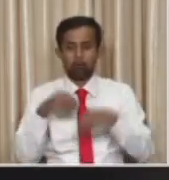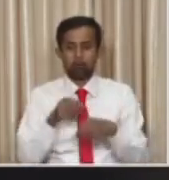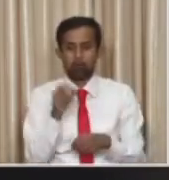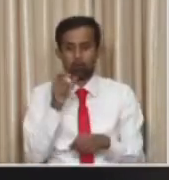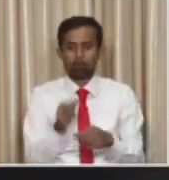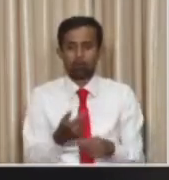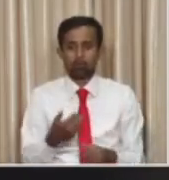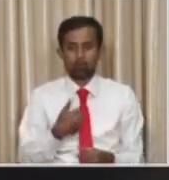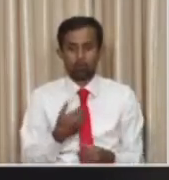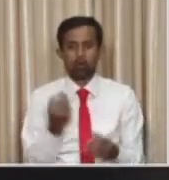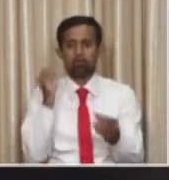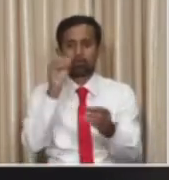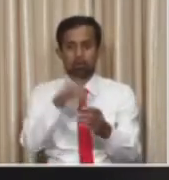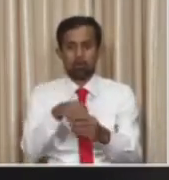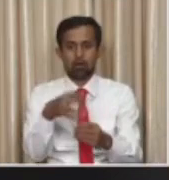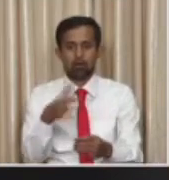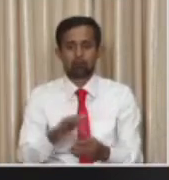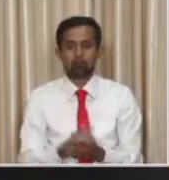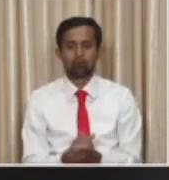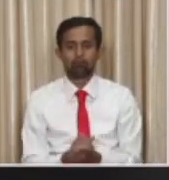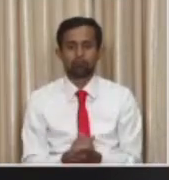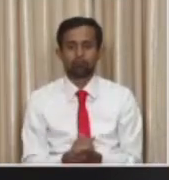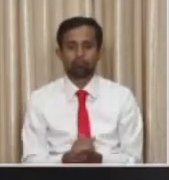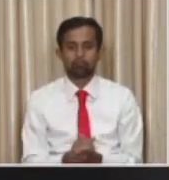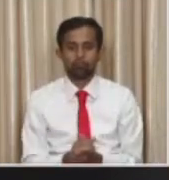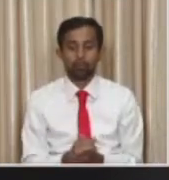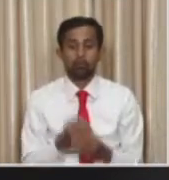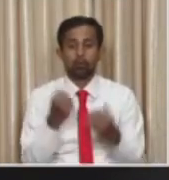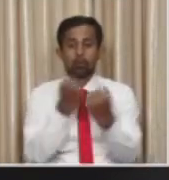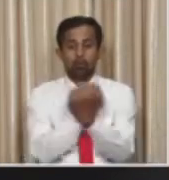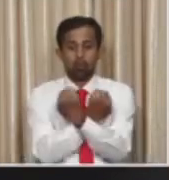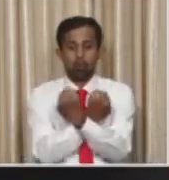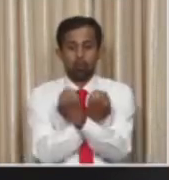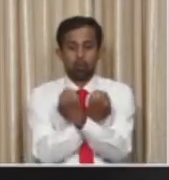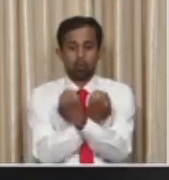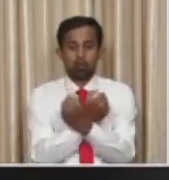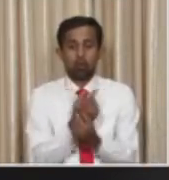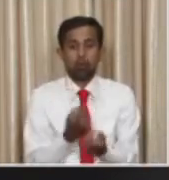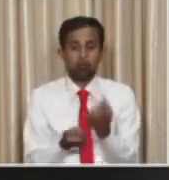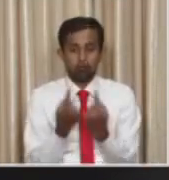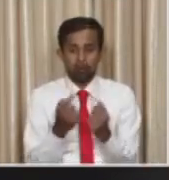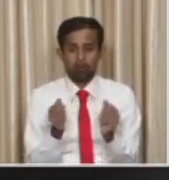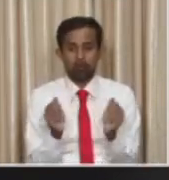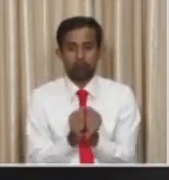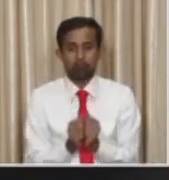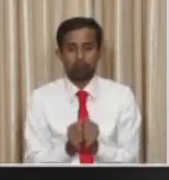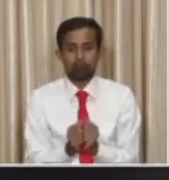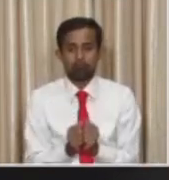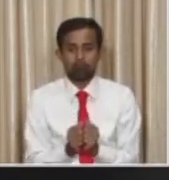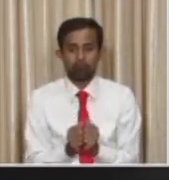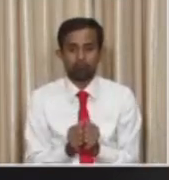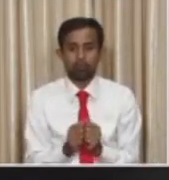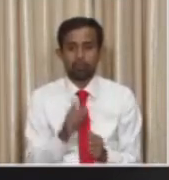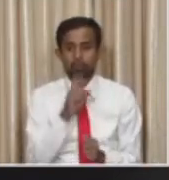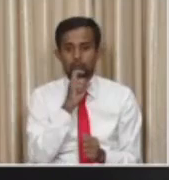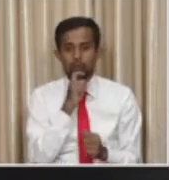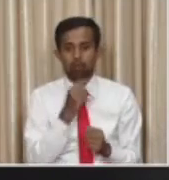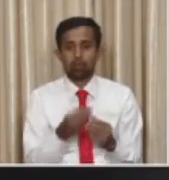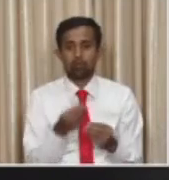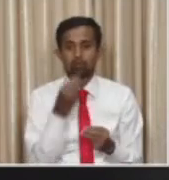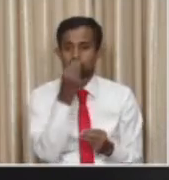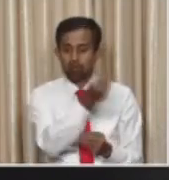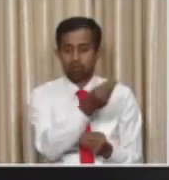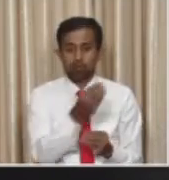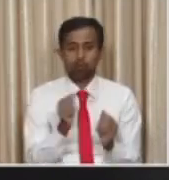පත් කරලා තියෙනවා කියලා. ඉතින් එතකොට මේ පොලිසිය පරීක්ෂණ කටයුතු, උසාවියට ඉදිරිපත් කරන්න